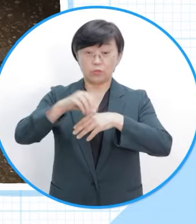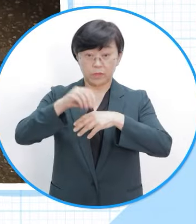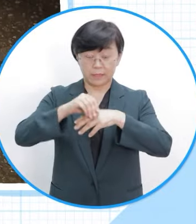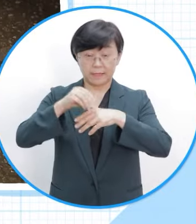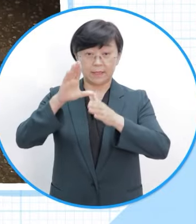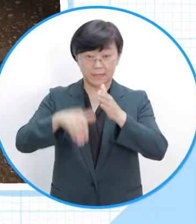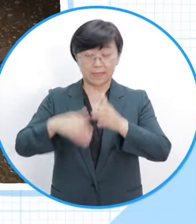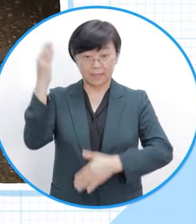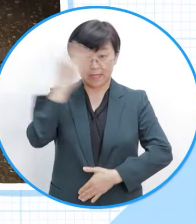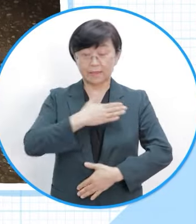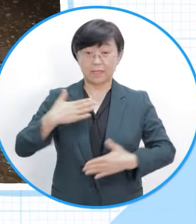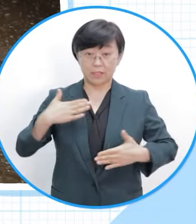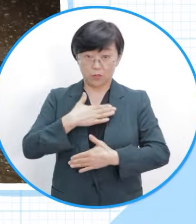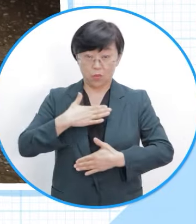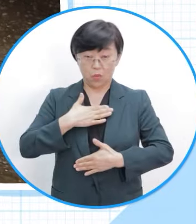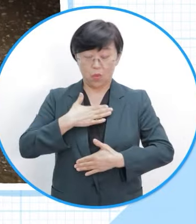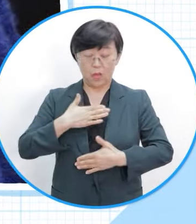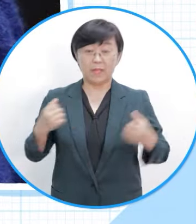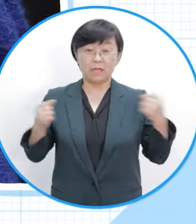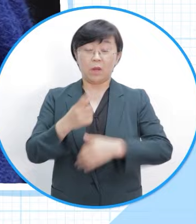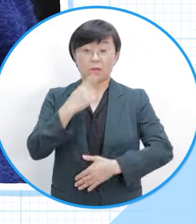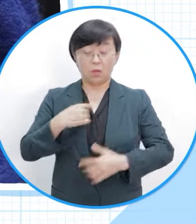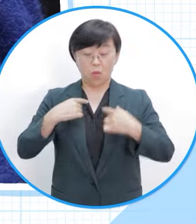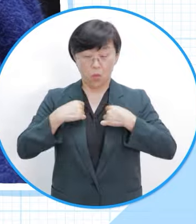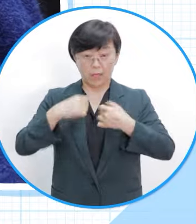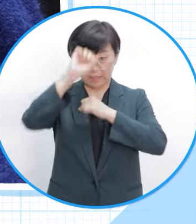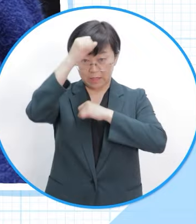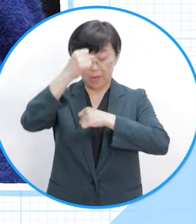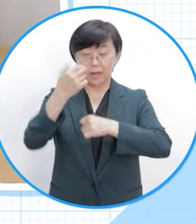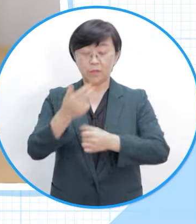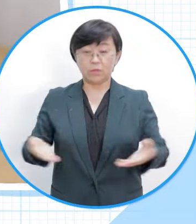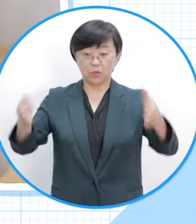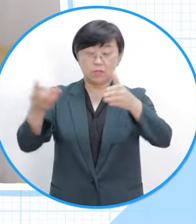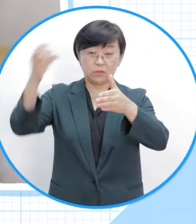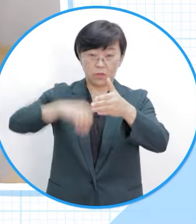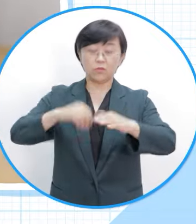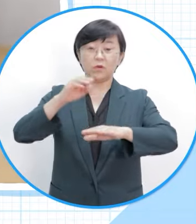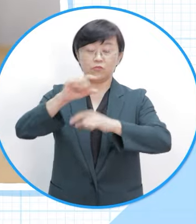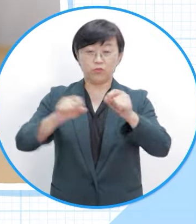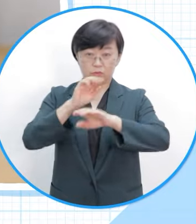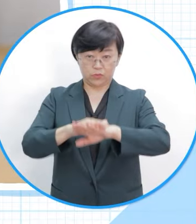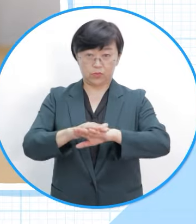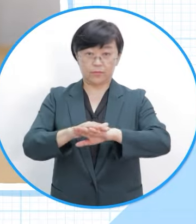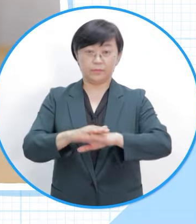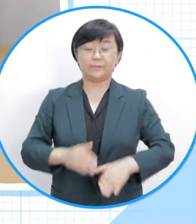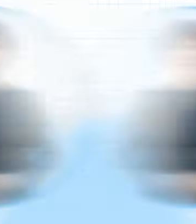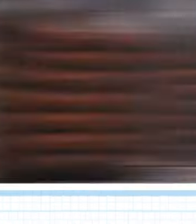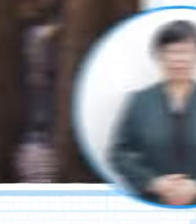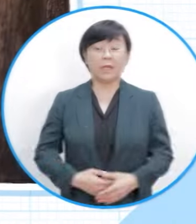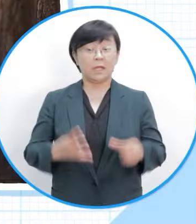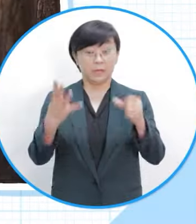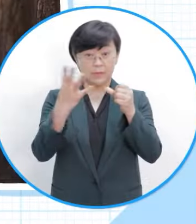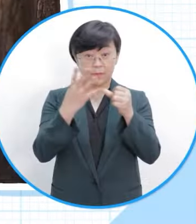방사능에 노출된 부위는 깨끗하게 씻고 갈아입은 옷과 신발은 비닐봉지에 넣어 밀봉하세요.